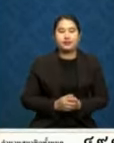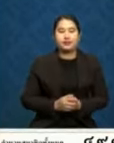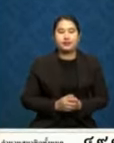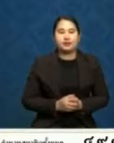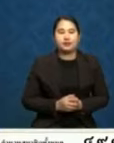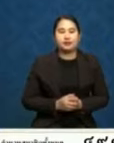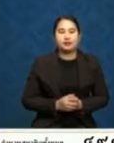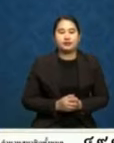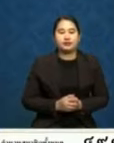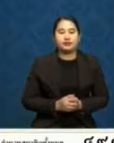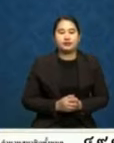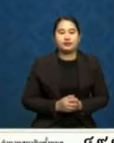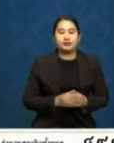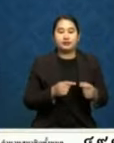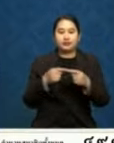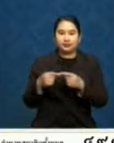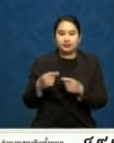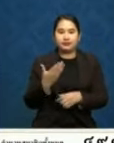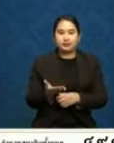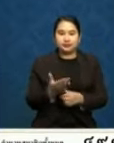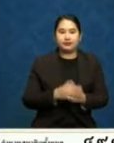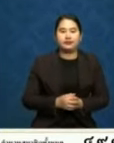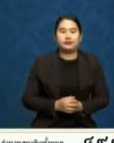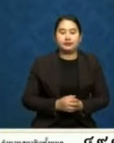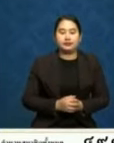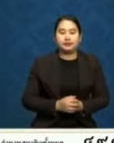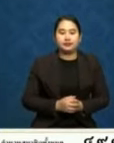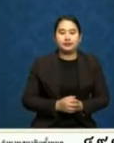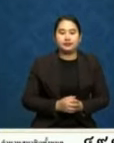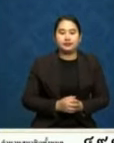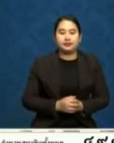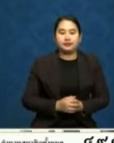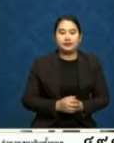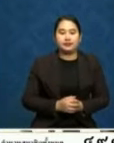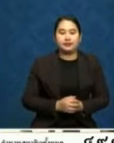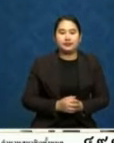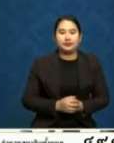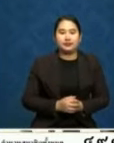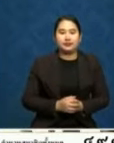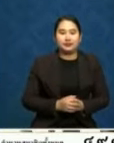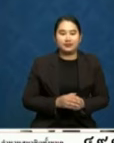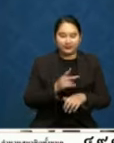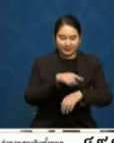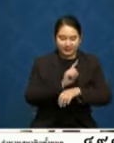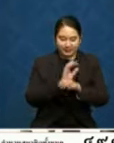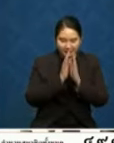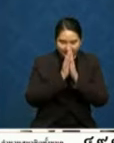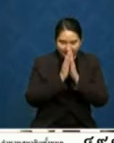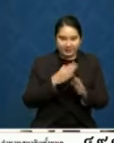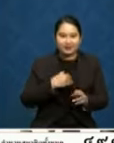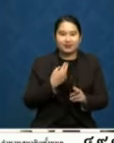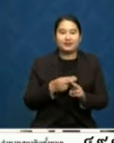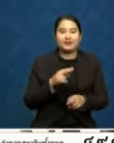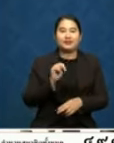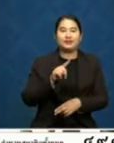ขอบคุณครับต่อไปท่านณัฐวุฒิบัวประทุมเชิญครับ ขอบคุณครับท่านประธานที่เคารพผมณัฐวุฒิบัวประทุม